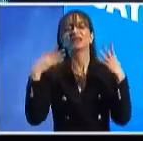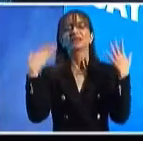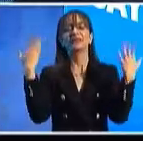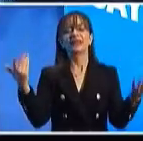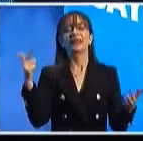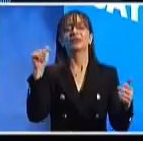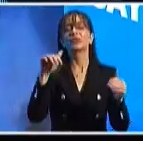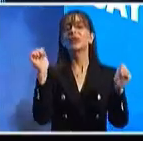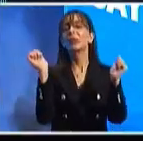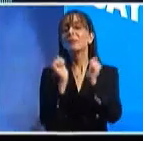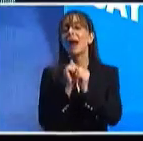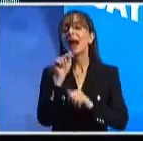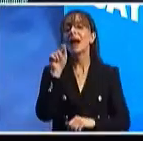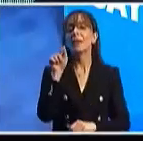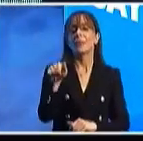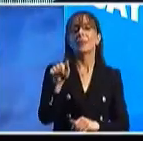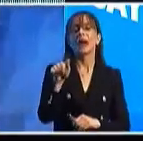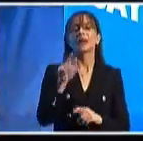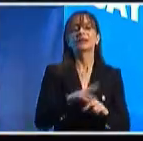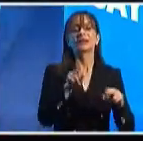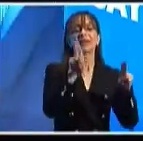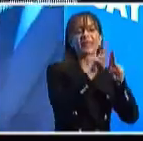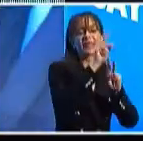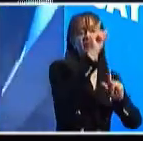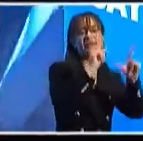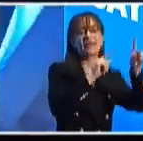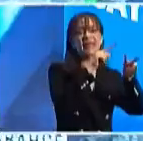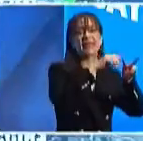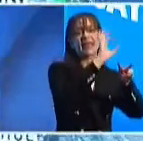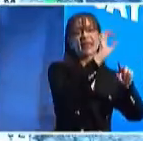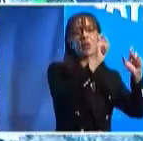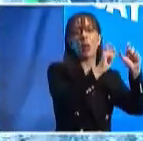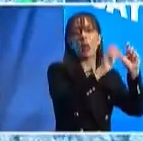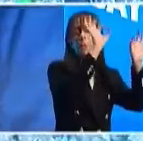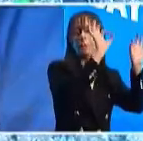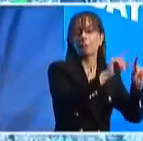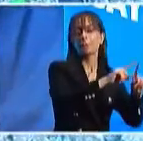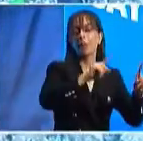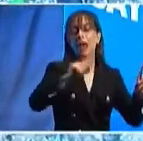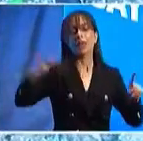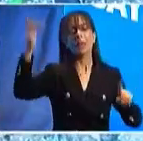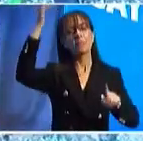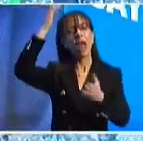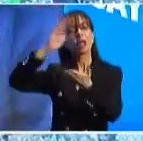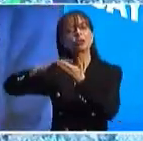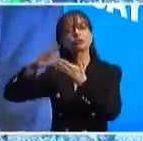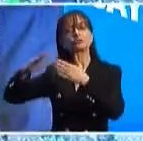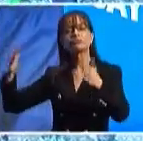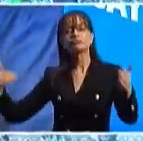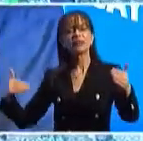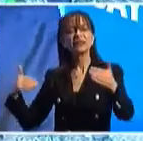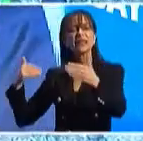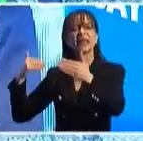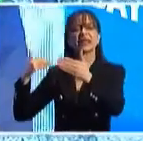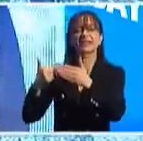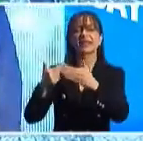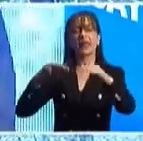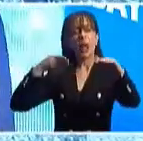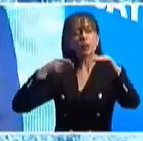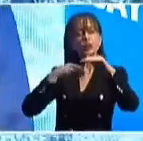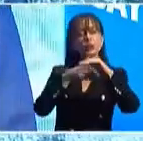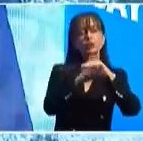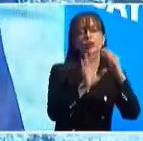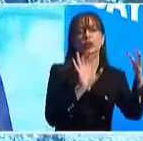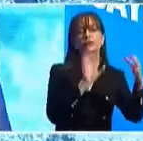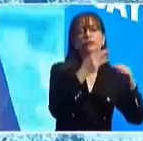de aslında Kilyos'tan başlayıp ta Beylikdüzü'ne kadar ulaşan o tünel zincirinin etap